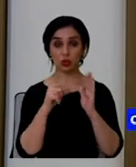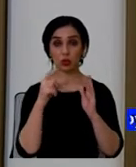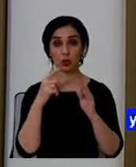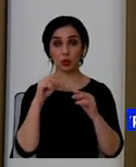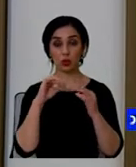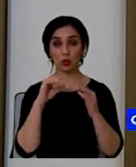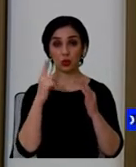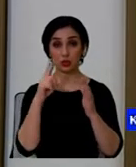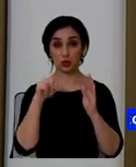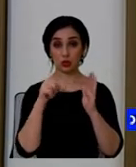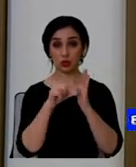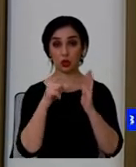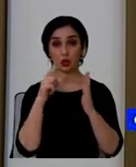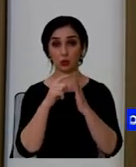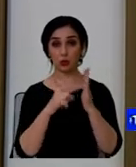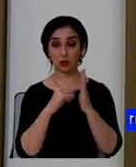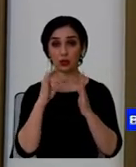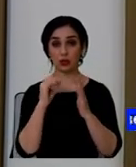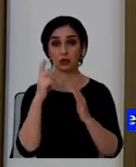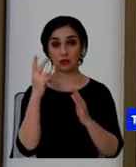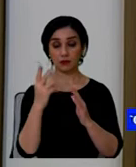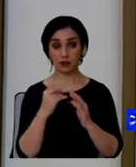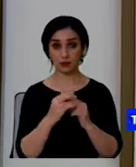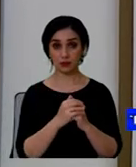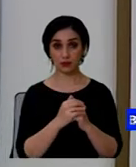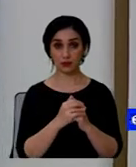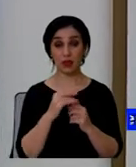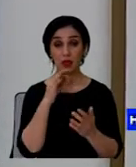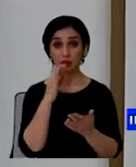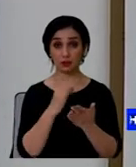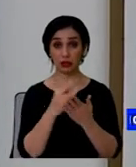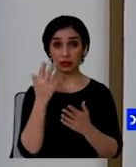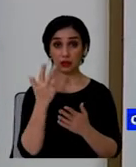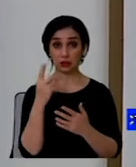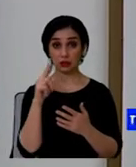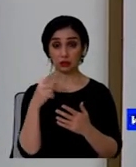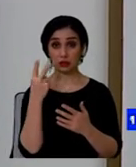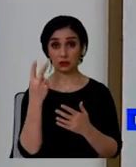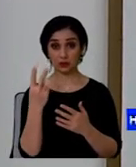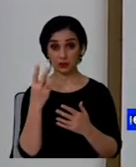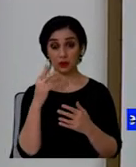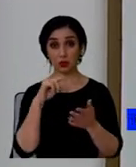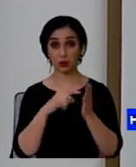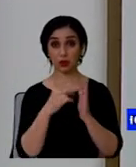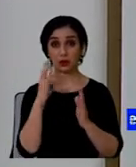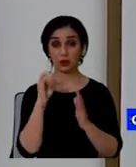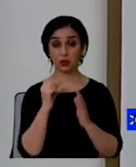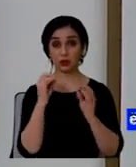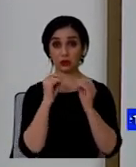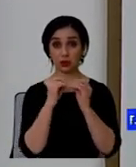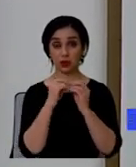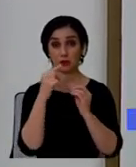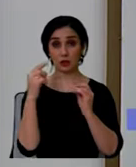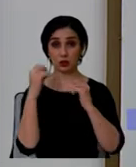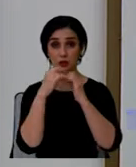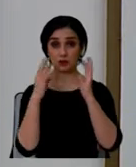минус 19 умножимое на 2. Ответ 3,2 умножить на 10